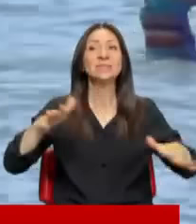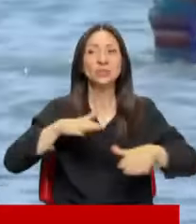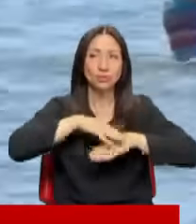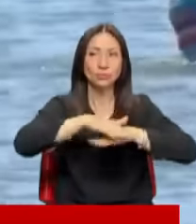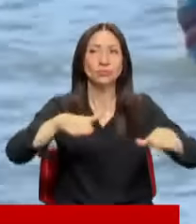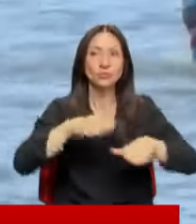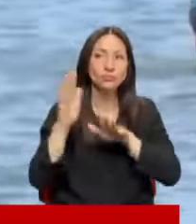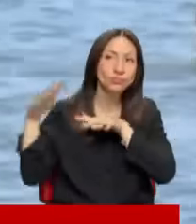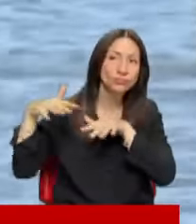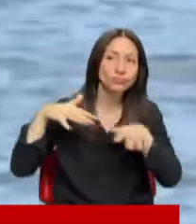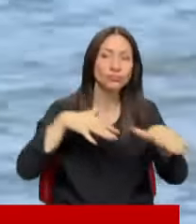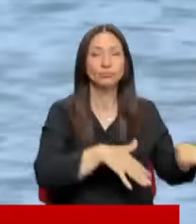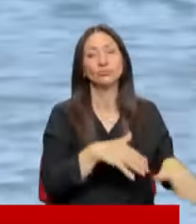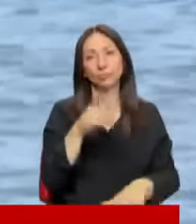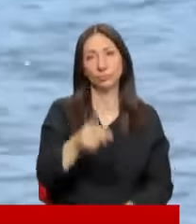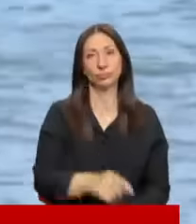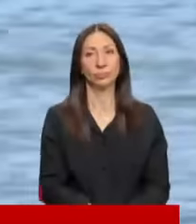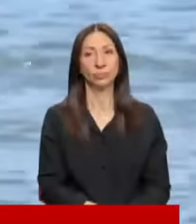akın etti.